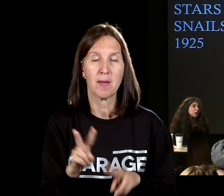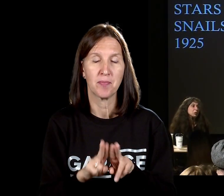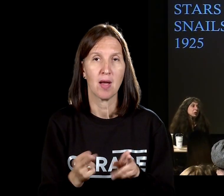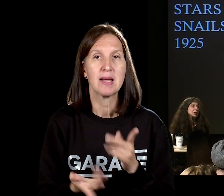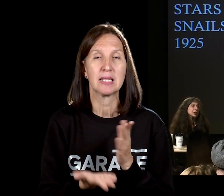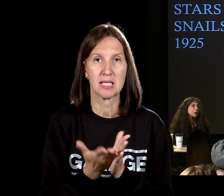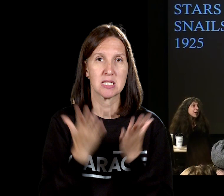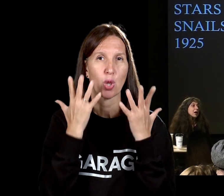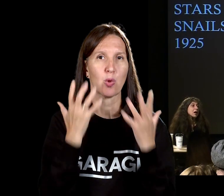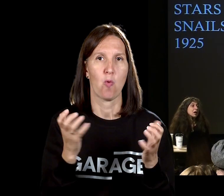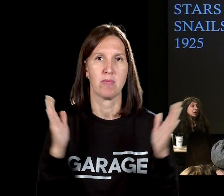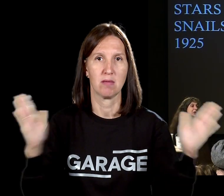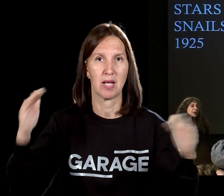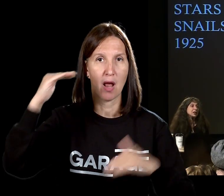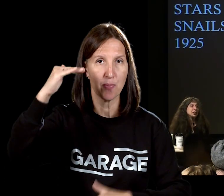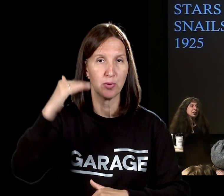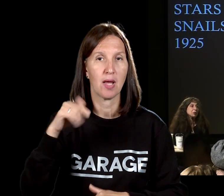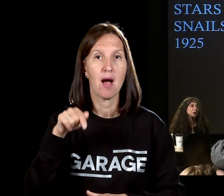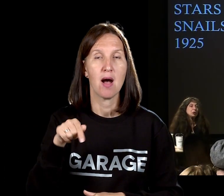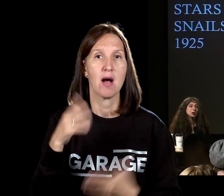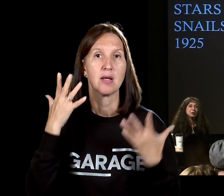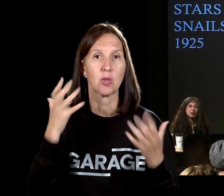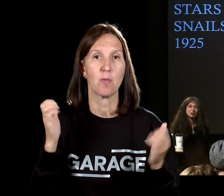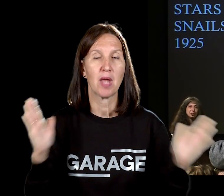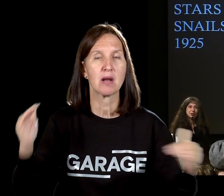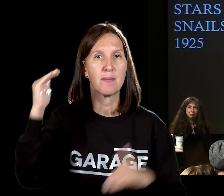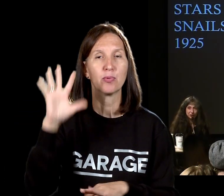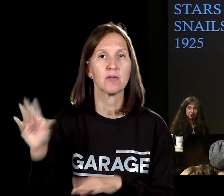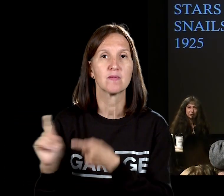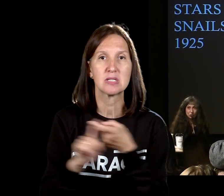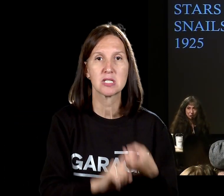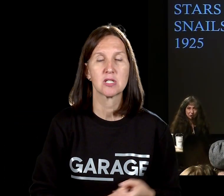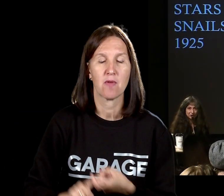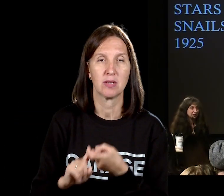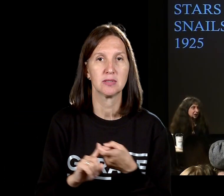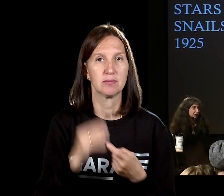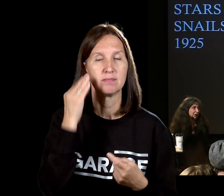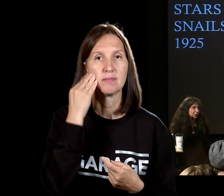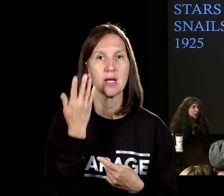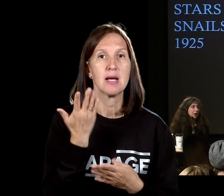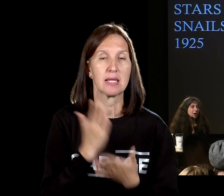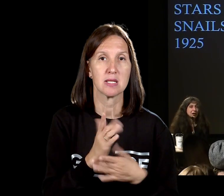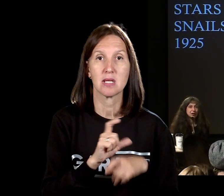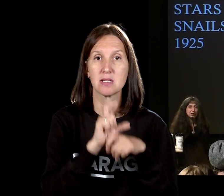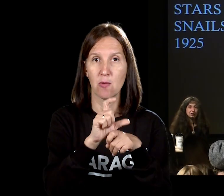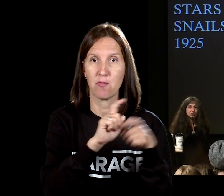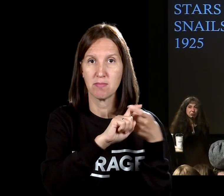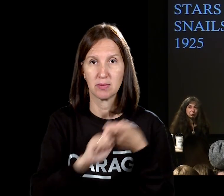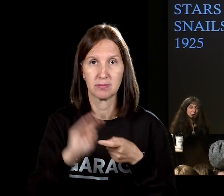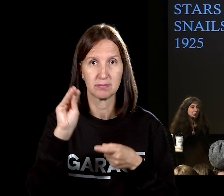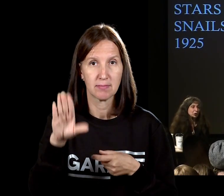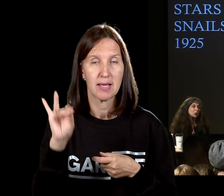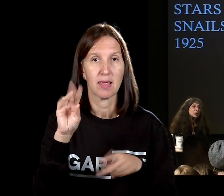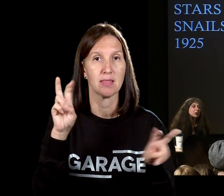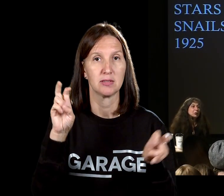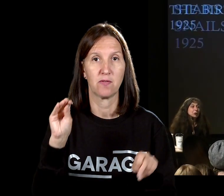работы, да, где все эти элементы уже связаны, опять-таки, словом связаны, названием, и